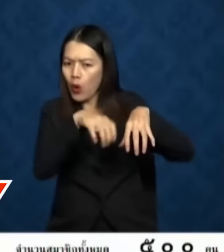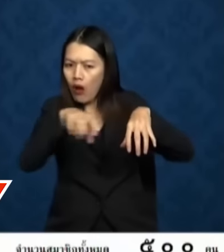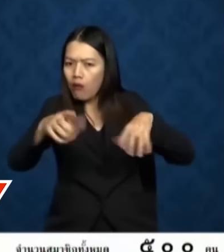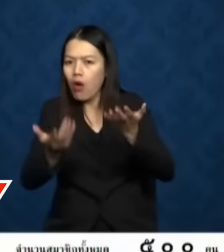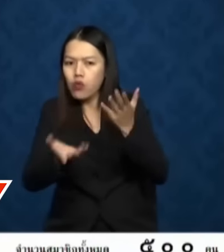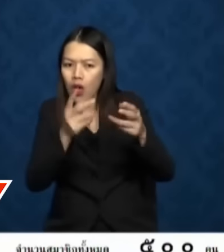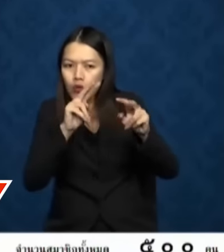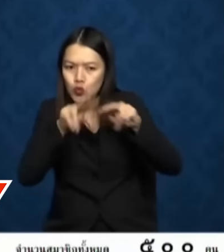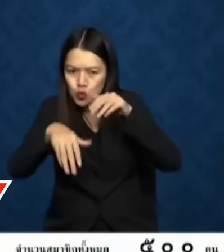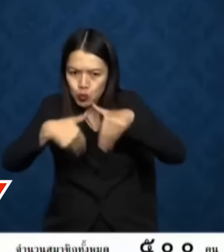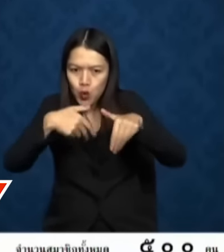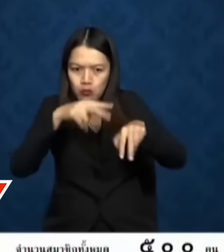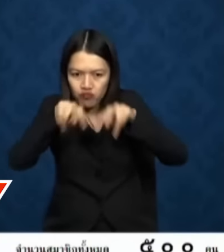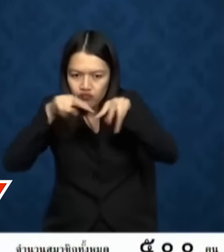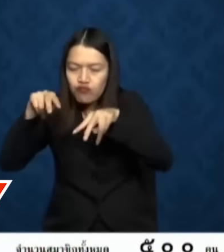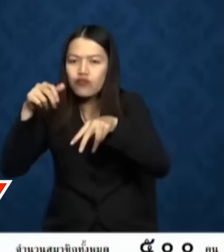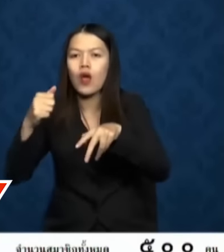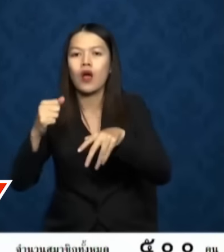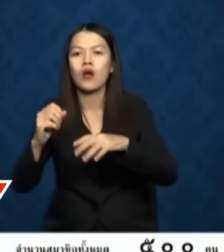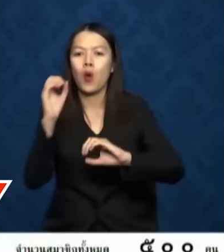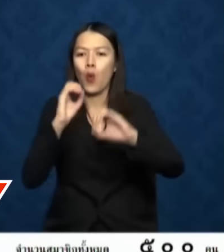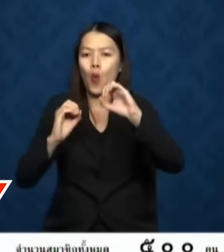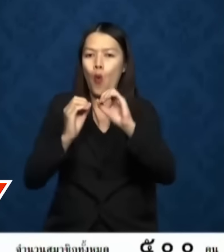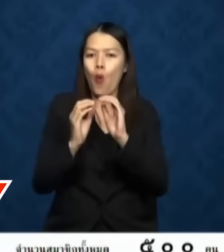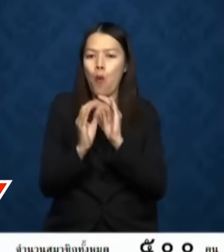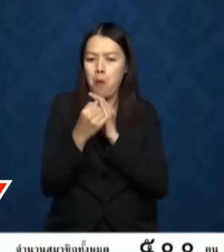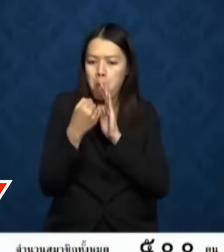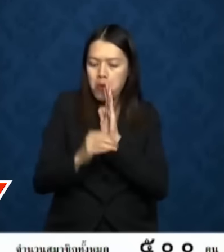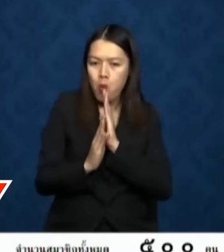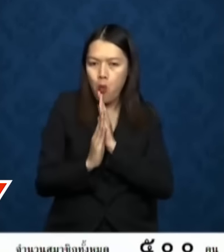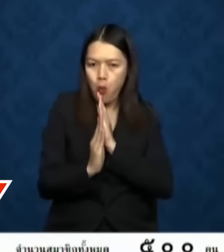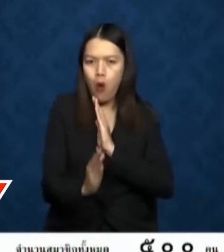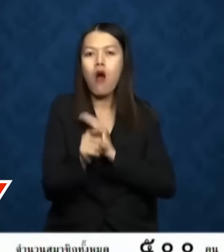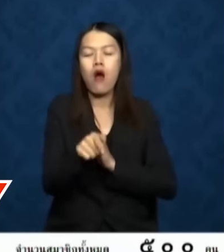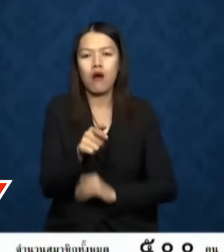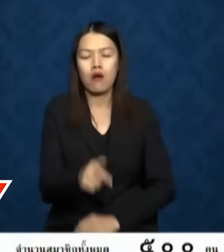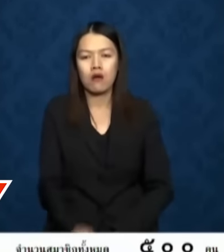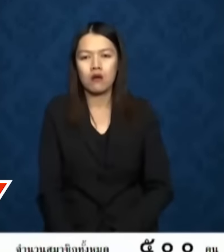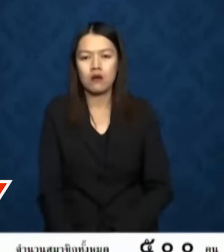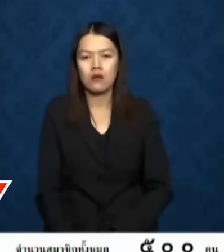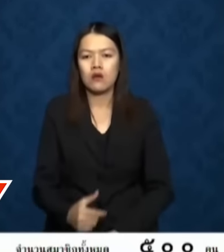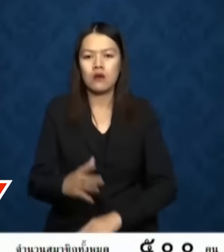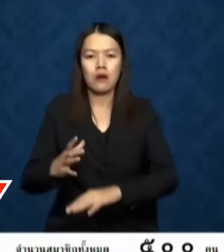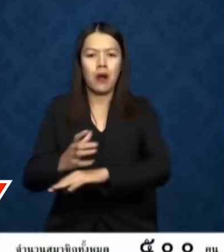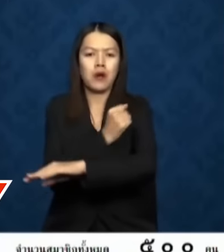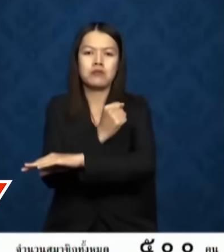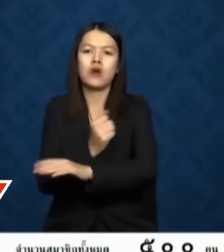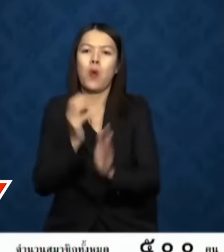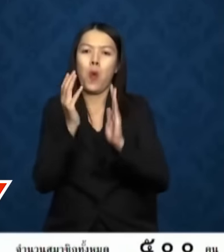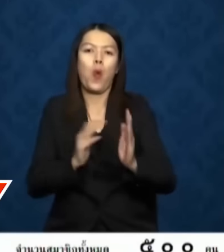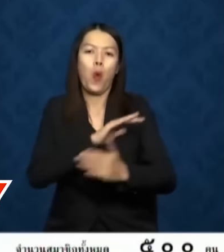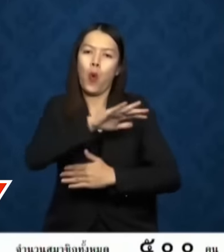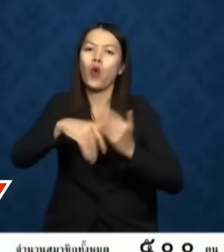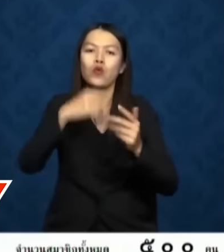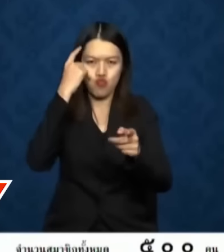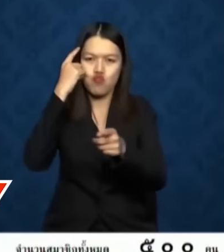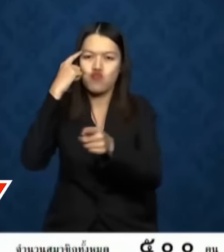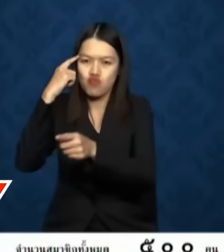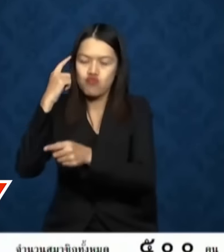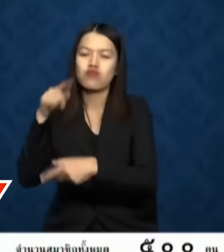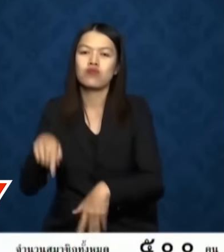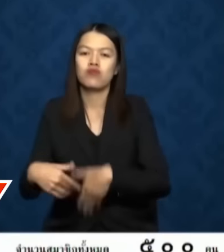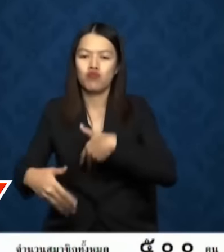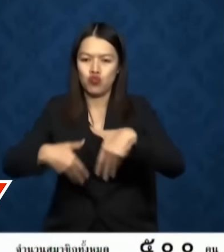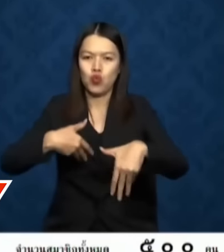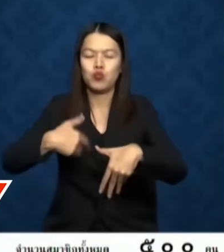ใดเพื่อสร้างรัฐที่โปร่งใสร่วมกันและต้องย้ำนะครับว่าการเมืองเป็นเรื่องของทุกคนการที่ประ